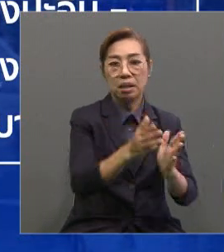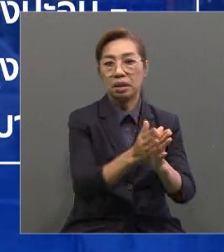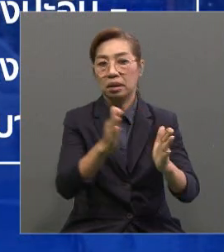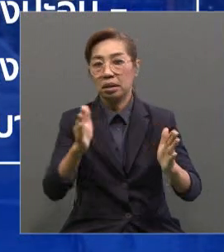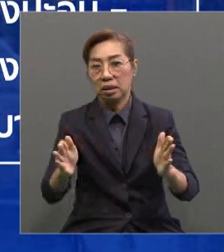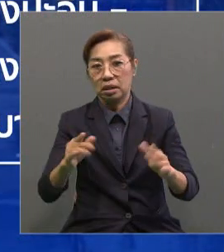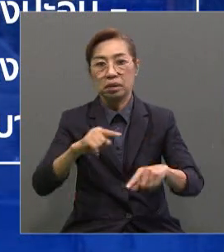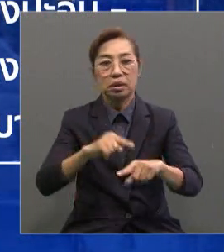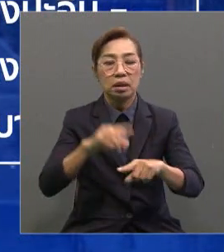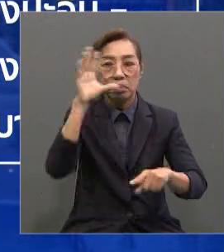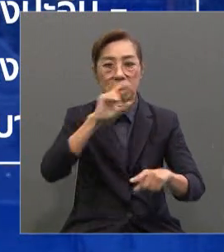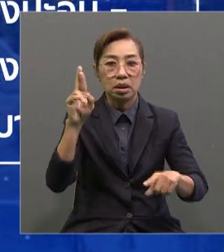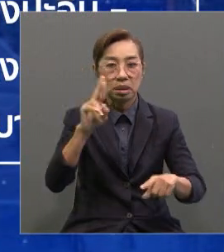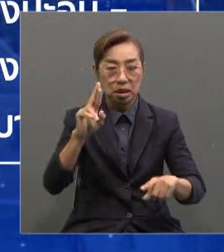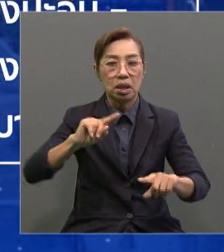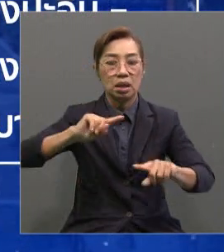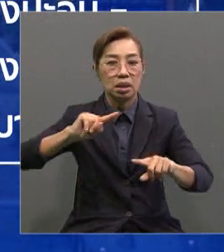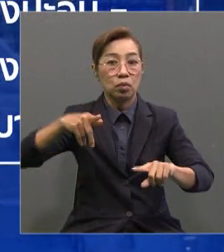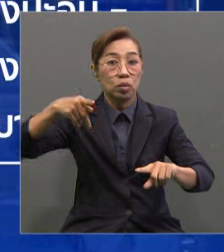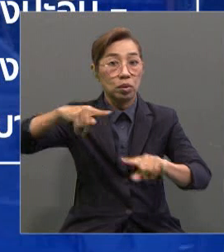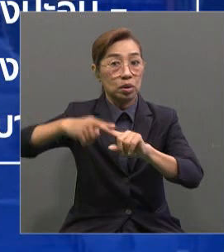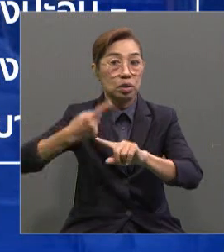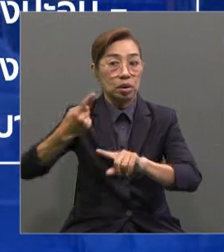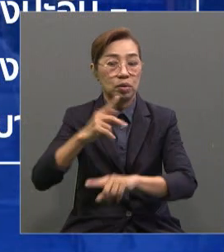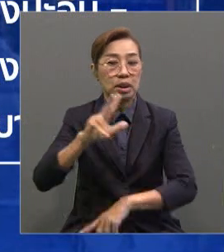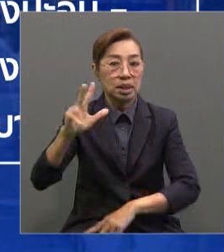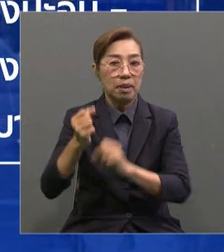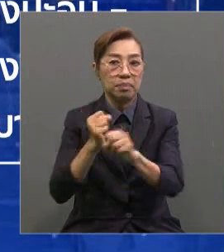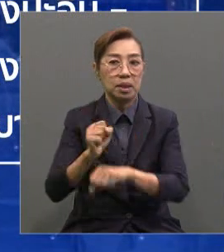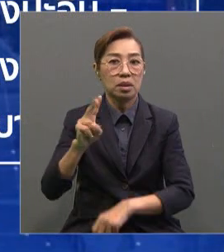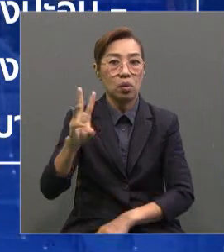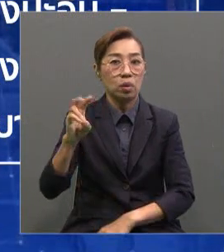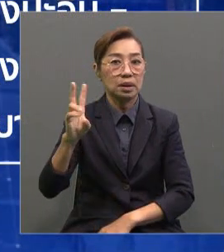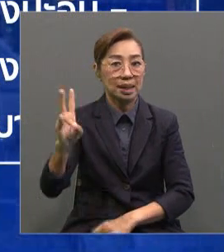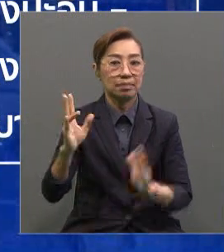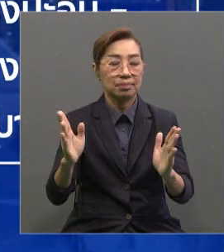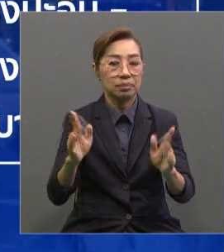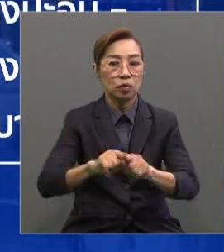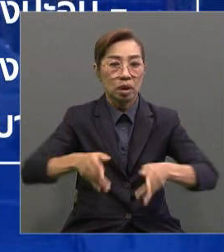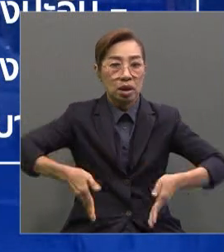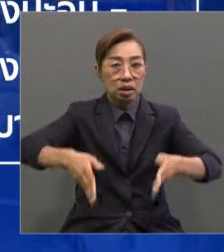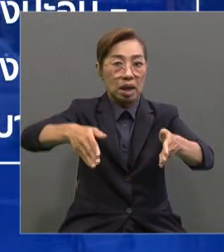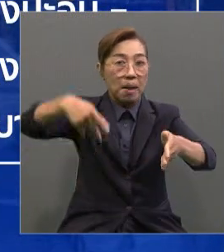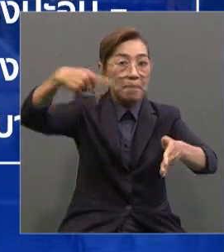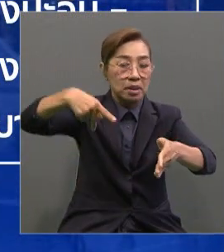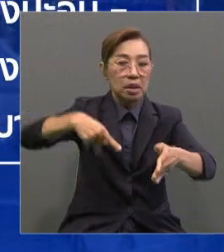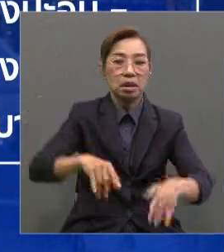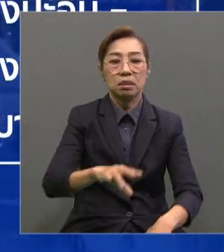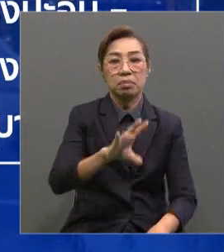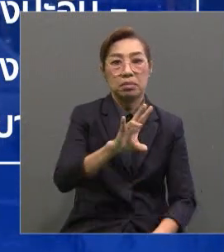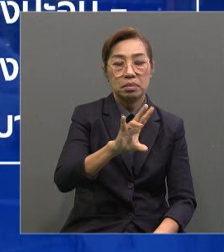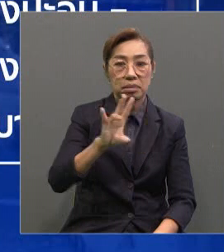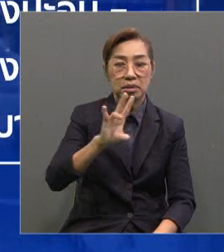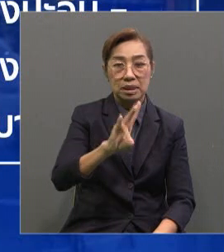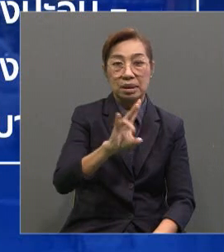จนถึงเวลา 24:00นของวันพุธที่ 3มกราคม 2567นะคะเพื่อที่จะแก้ไขปัญหาการจราจรแล้วก็